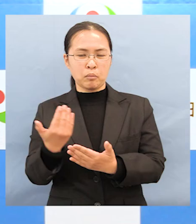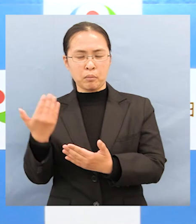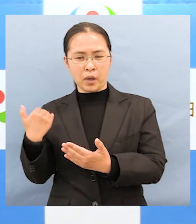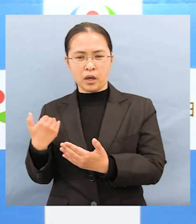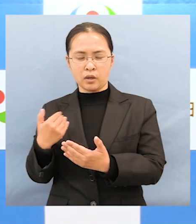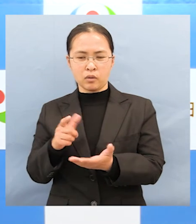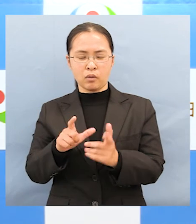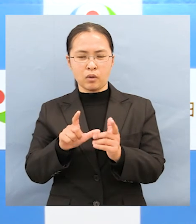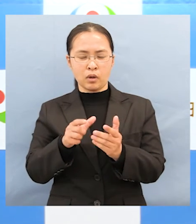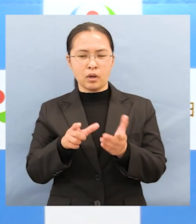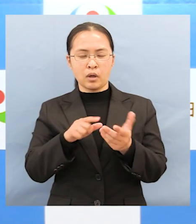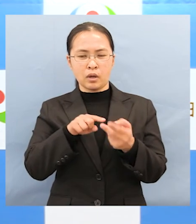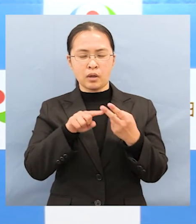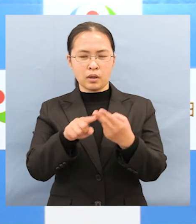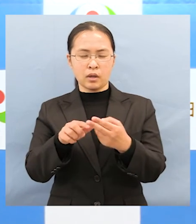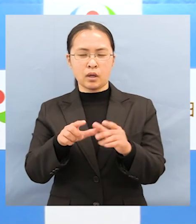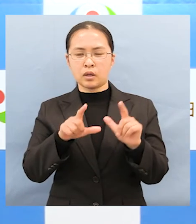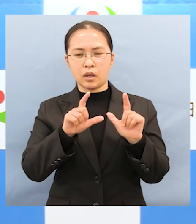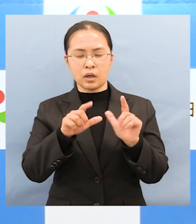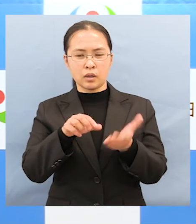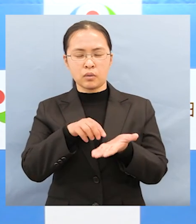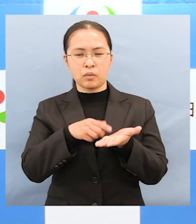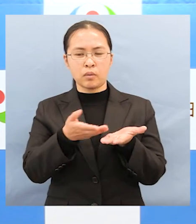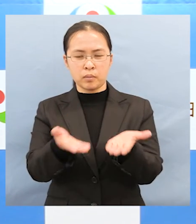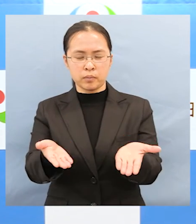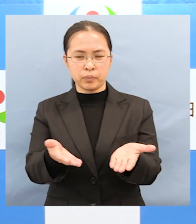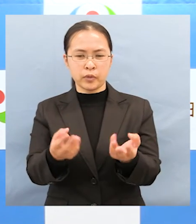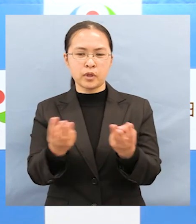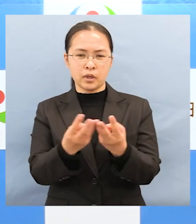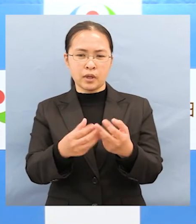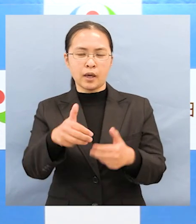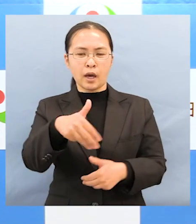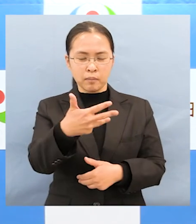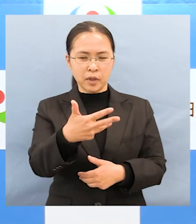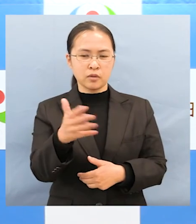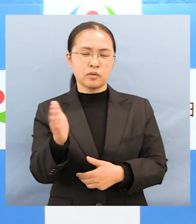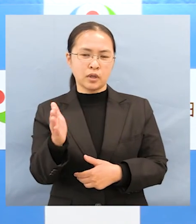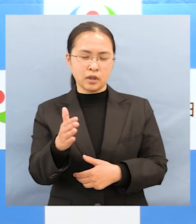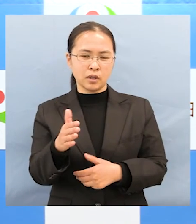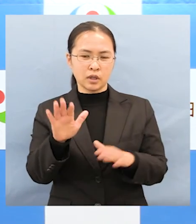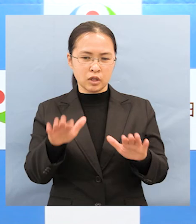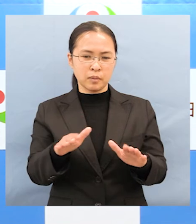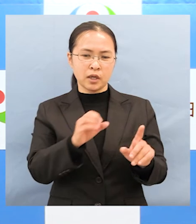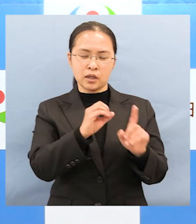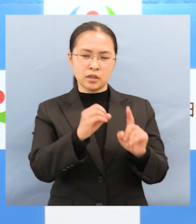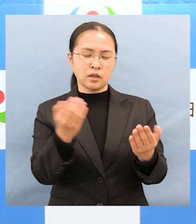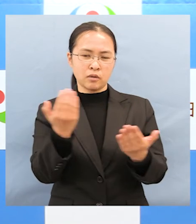の発行件数は800件でしたが、デジタル化されてからは今